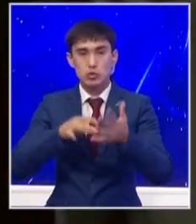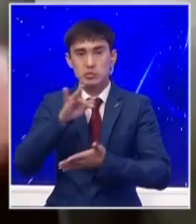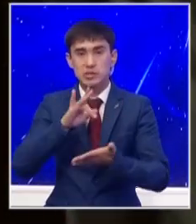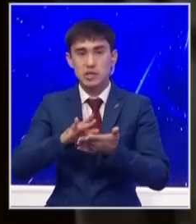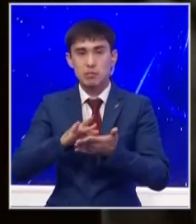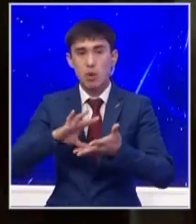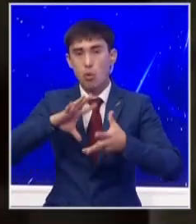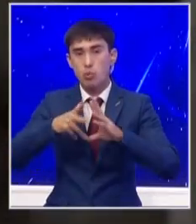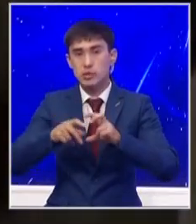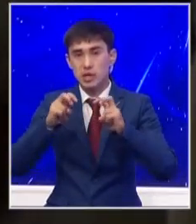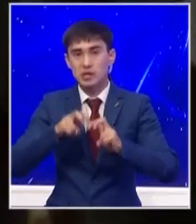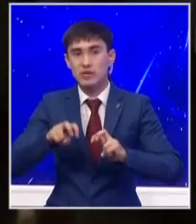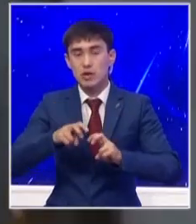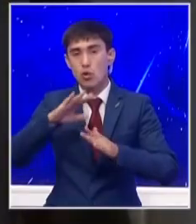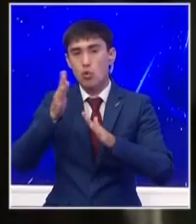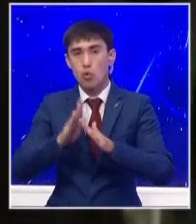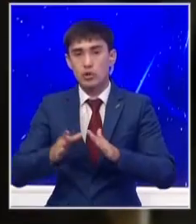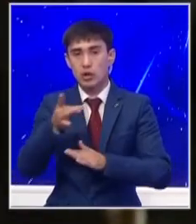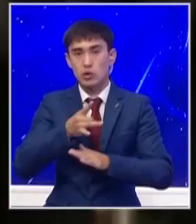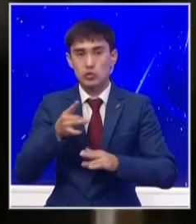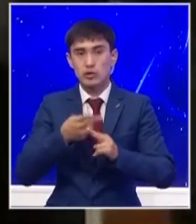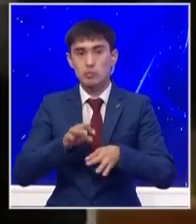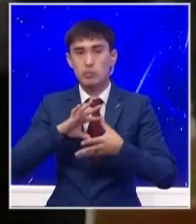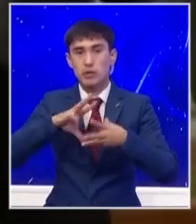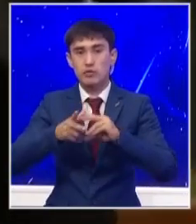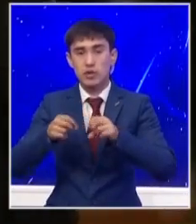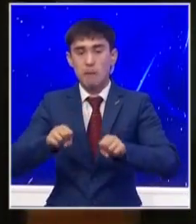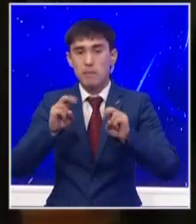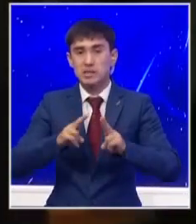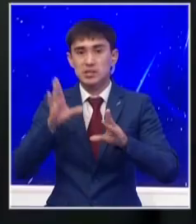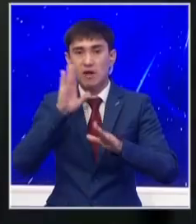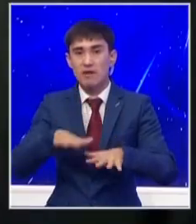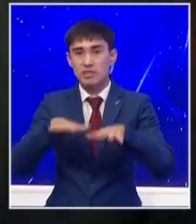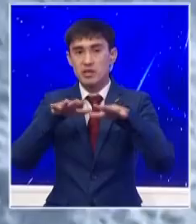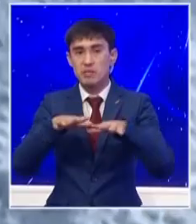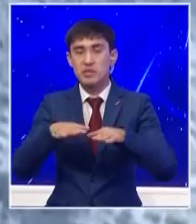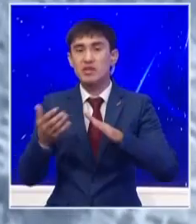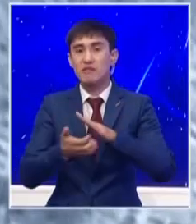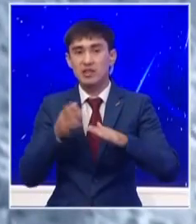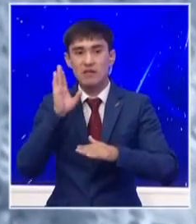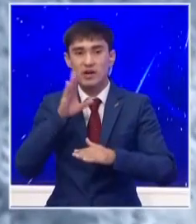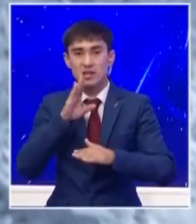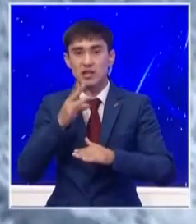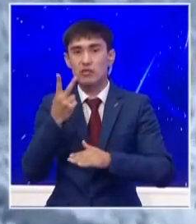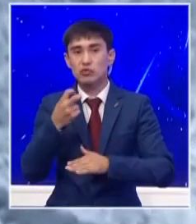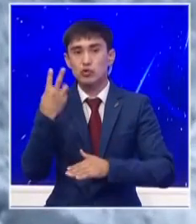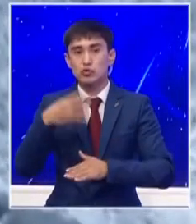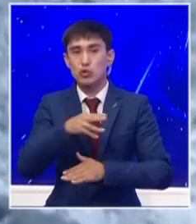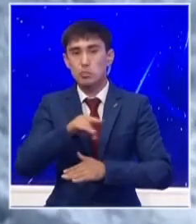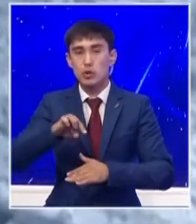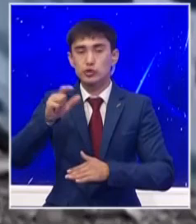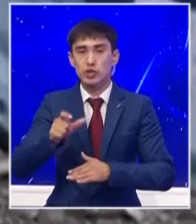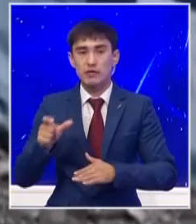по комплексному освоению горных районов. Это приведет к опасным наводнениям и нехватке воды для 240